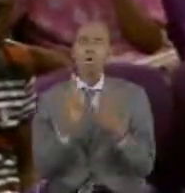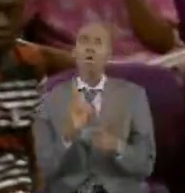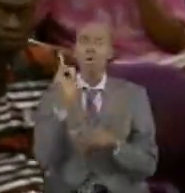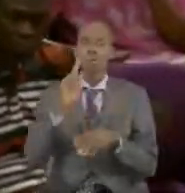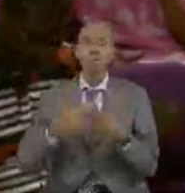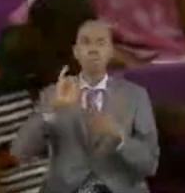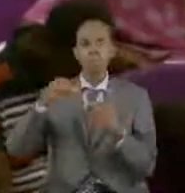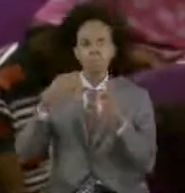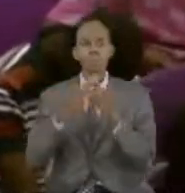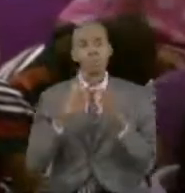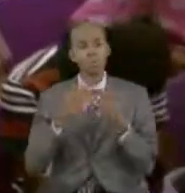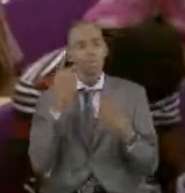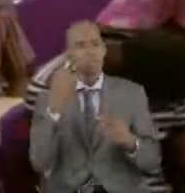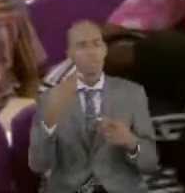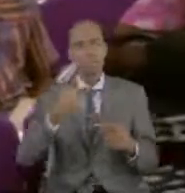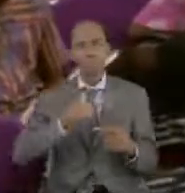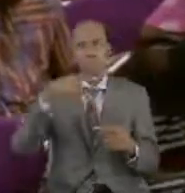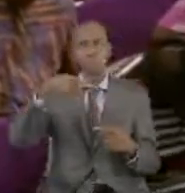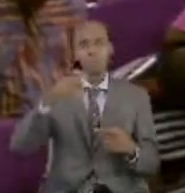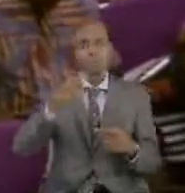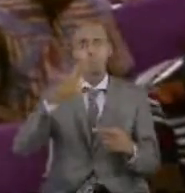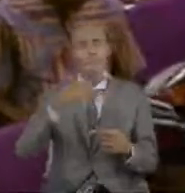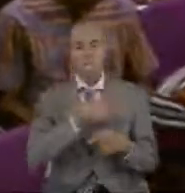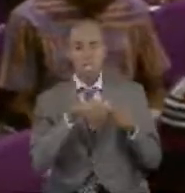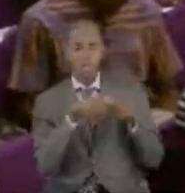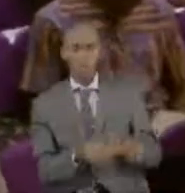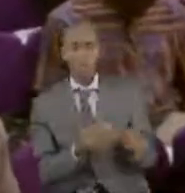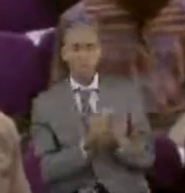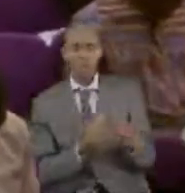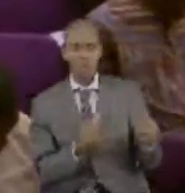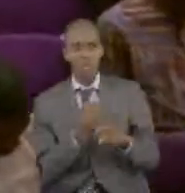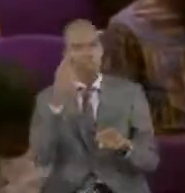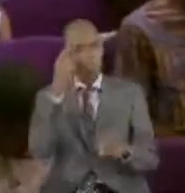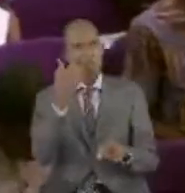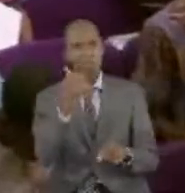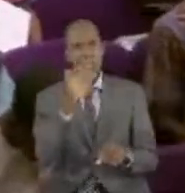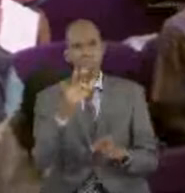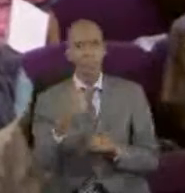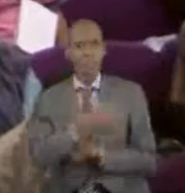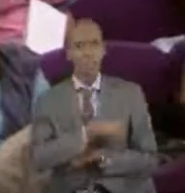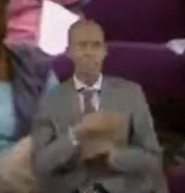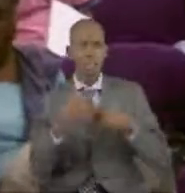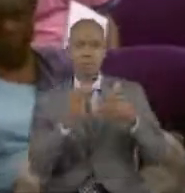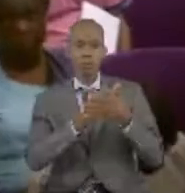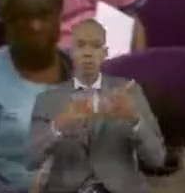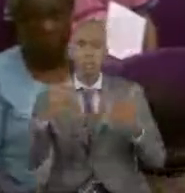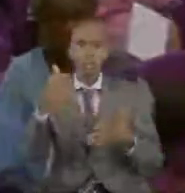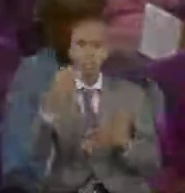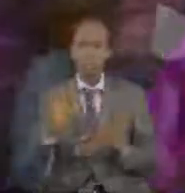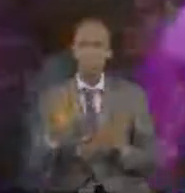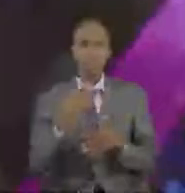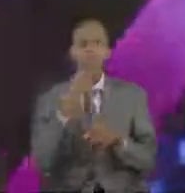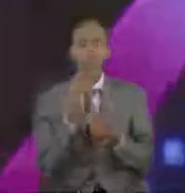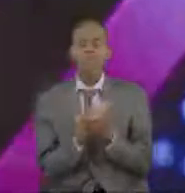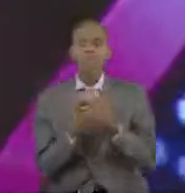pour faire la connaissance de ces phases je donnerai qu'un jour je lui verser d'une oeuvre mais je